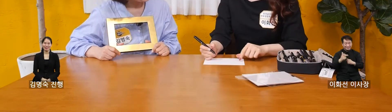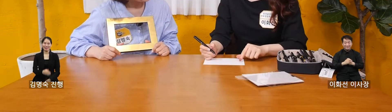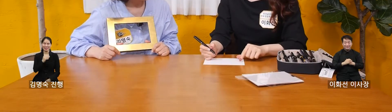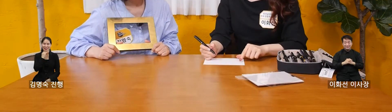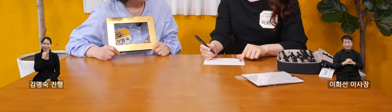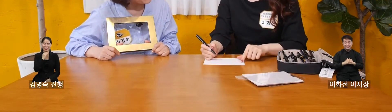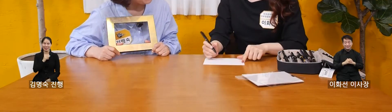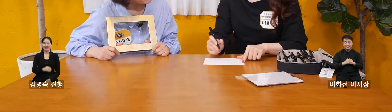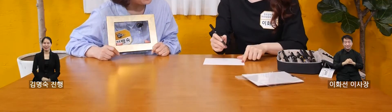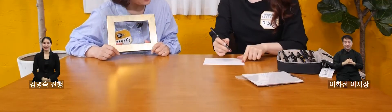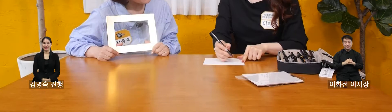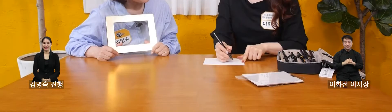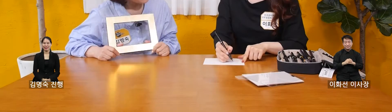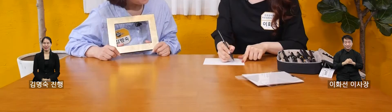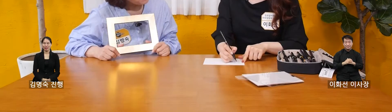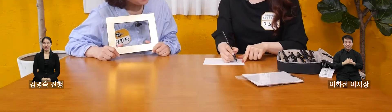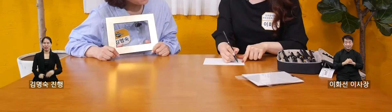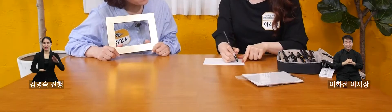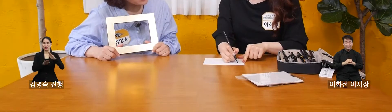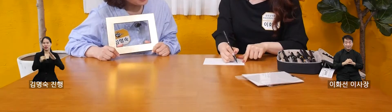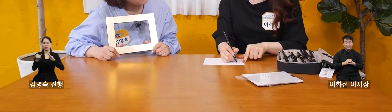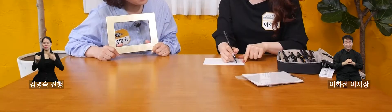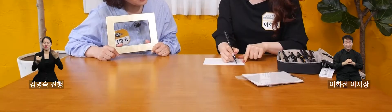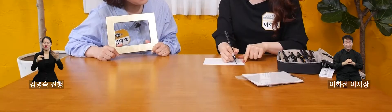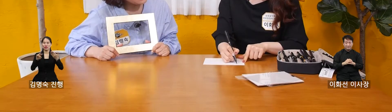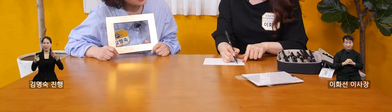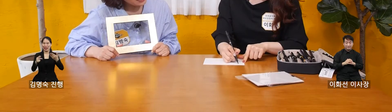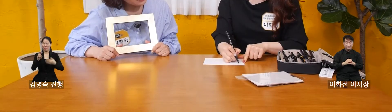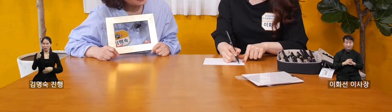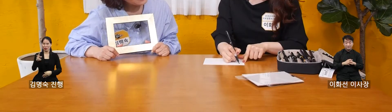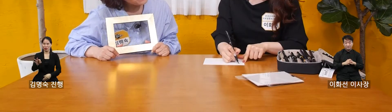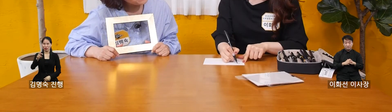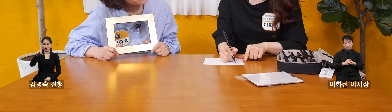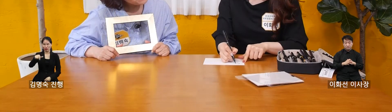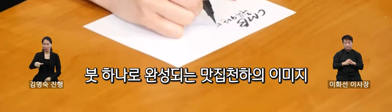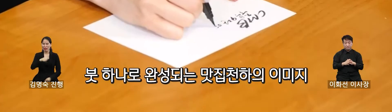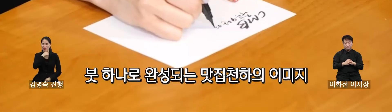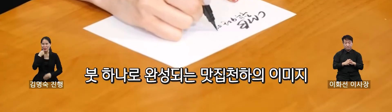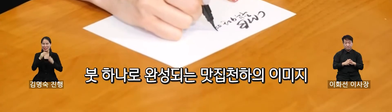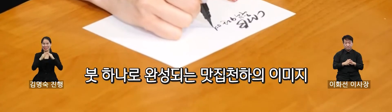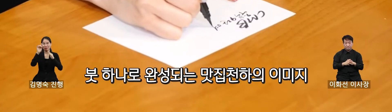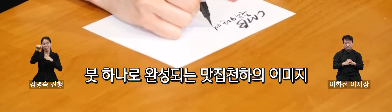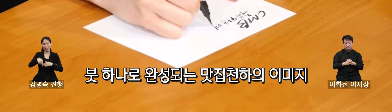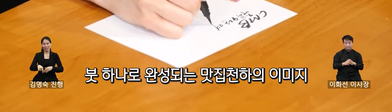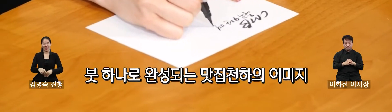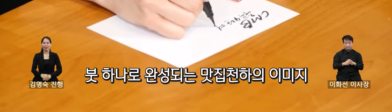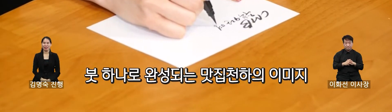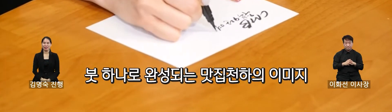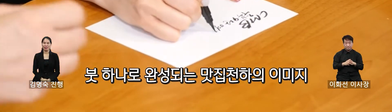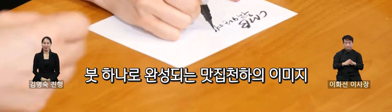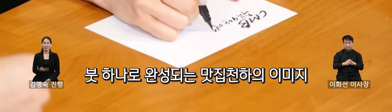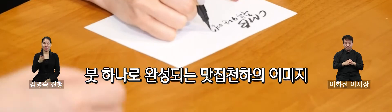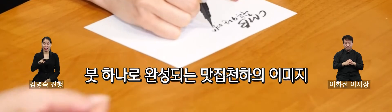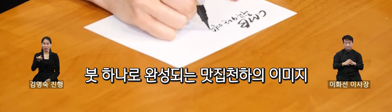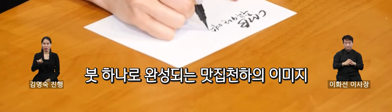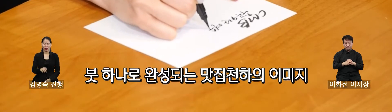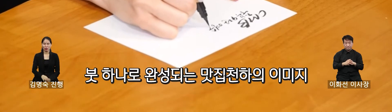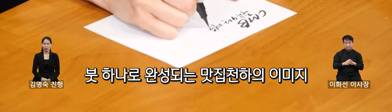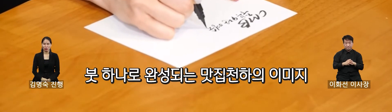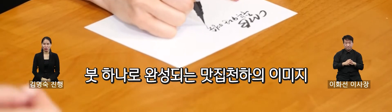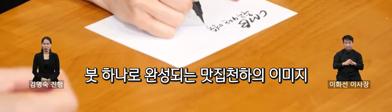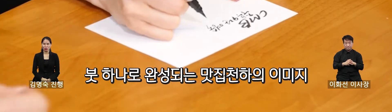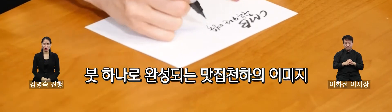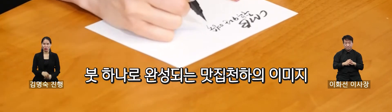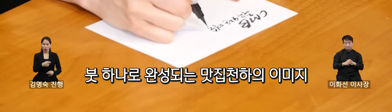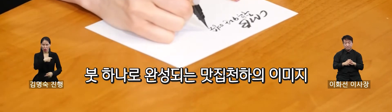CMB 주부부담 네. 명숙이의 맛집 천하 네. 아 근데요 이렇게 글을